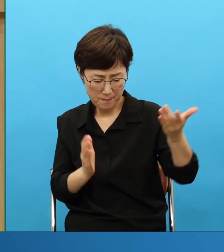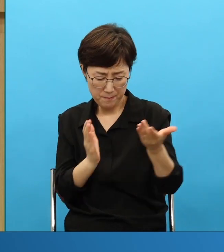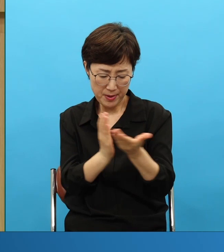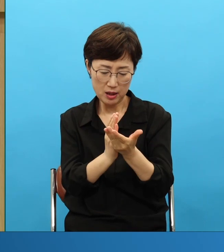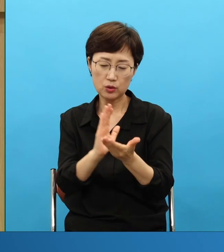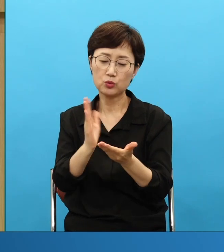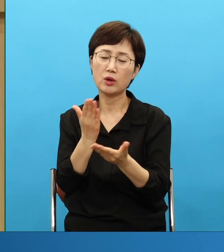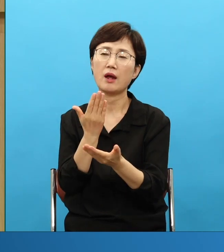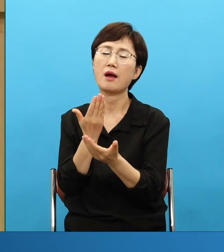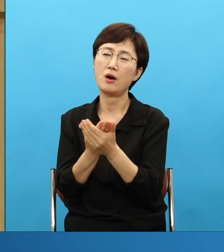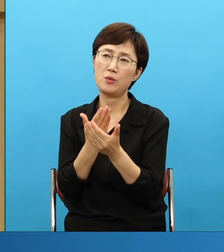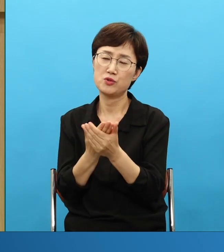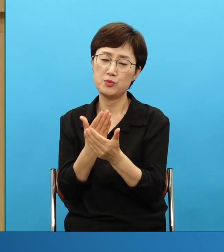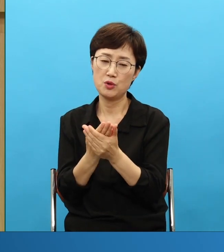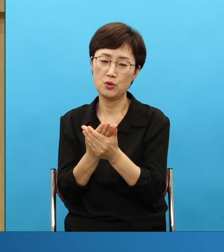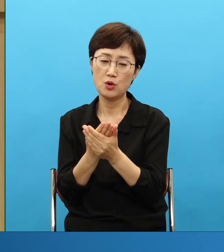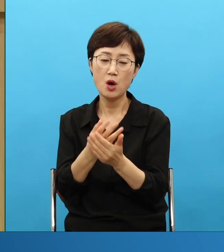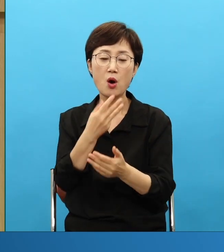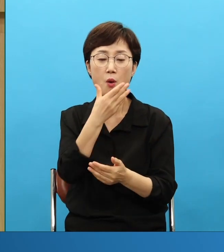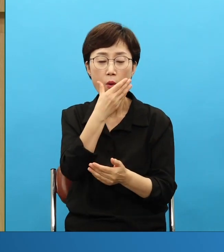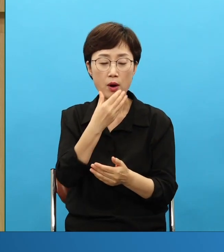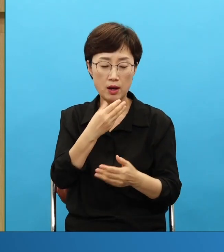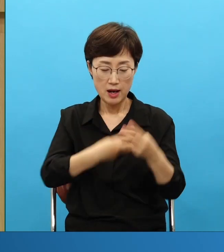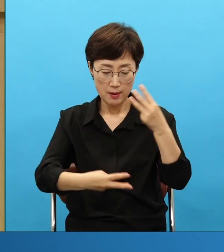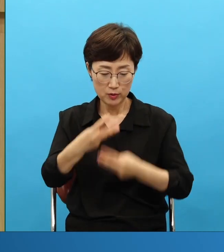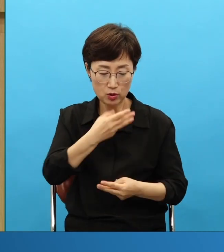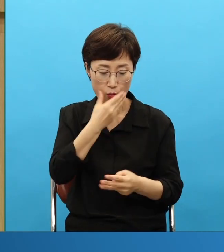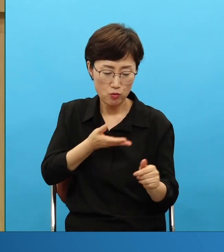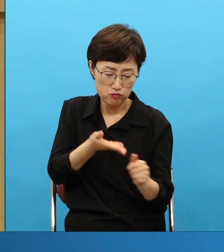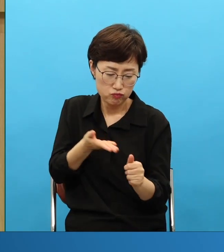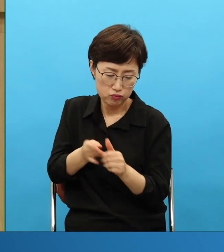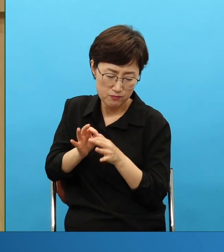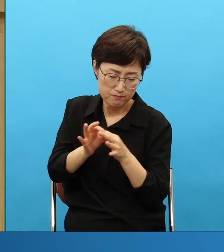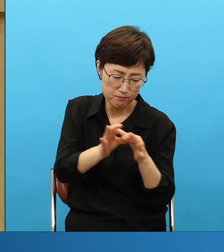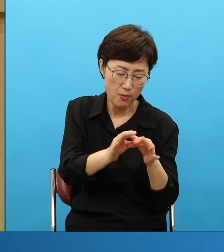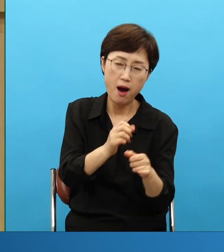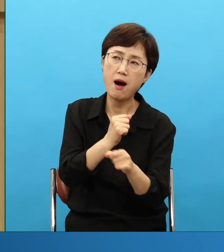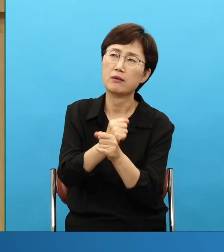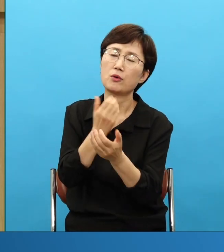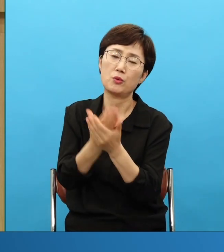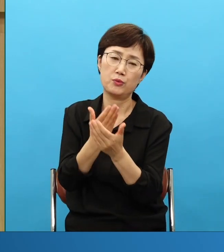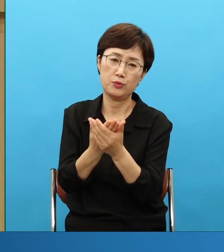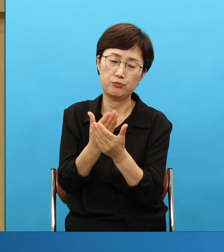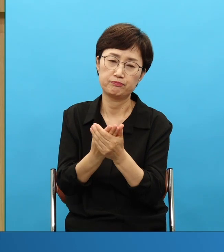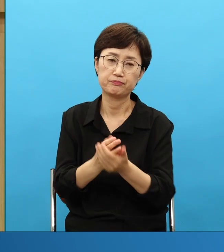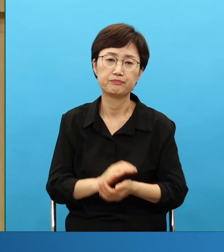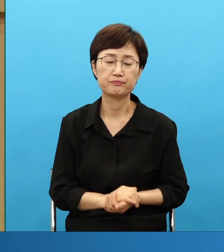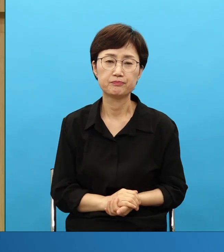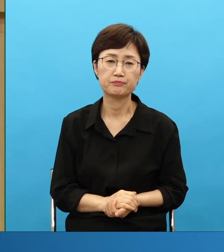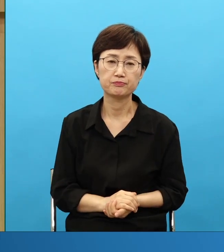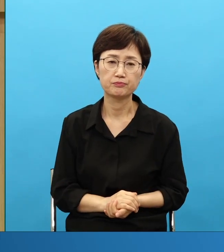플랫폼이 되도록 축복해 주시옵소서. Lord, through your grace, please guiding us to establish